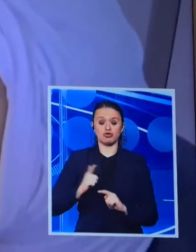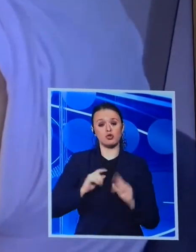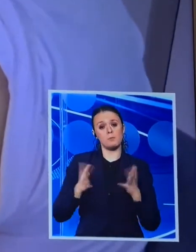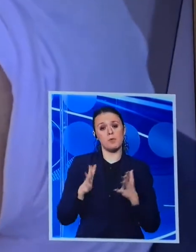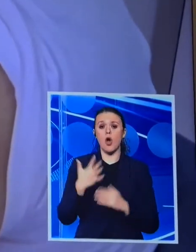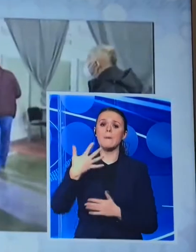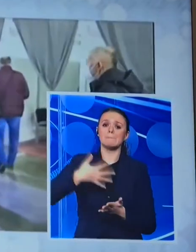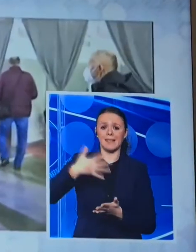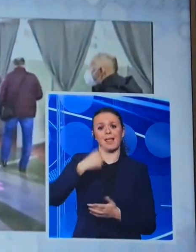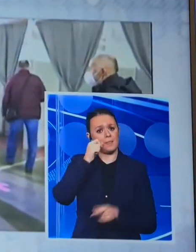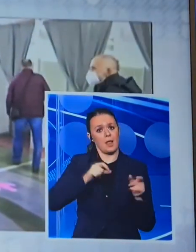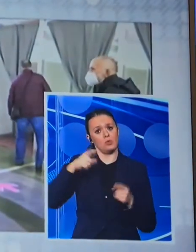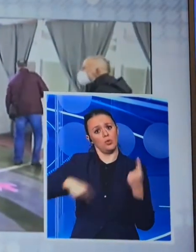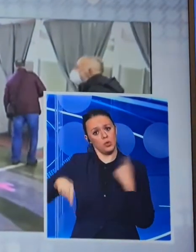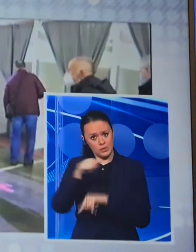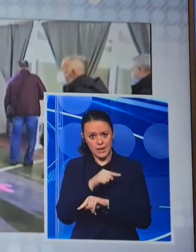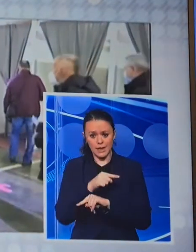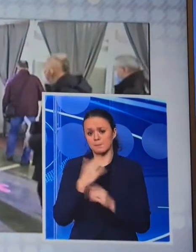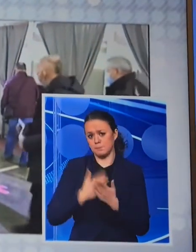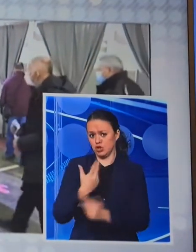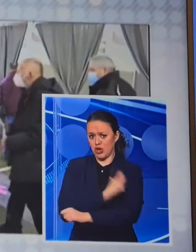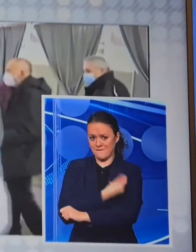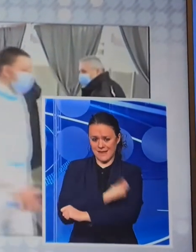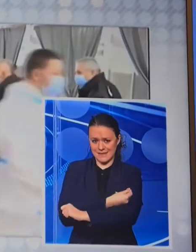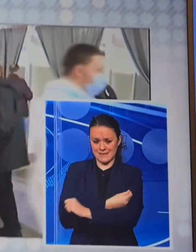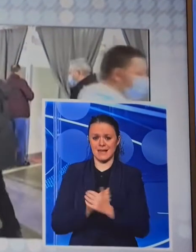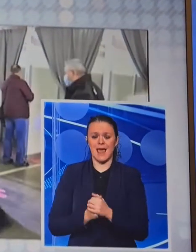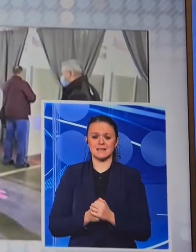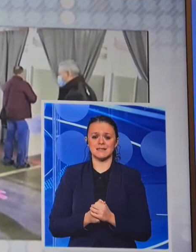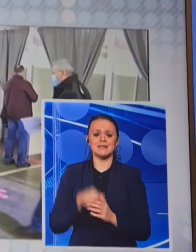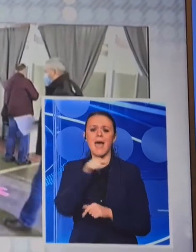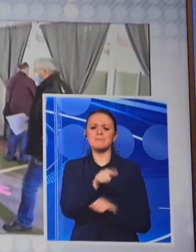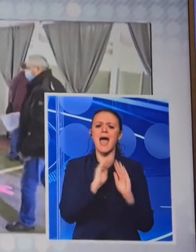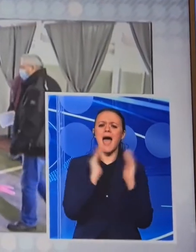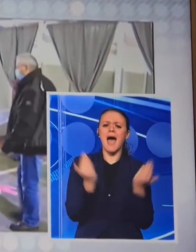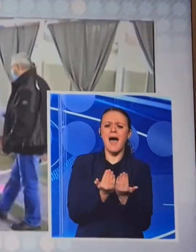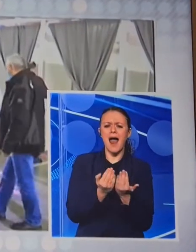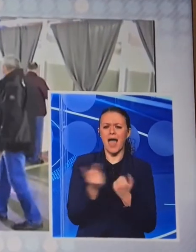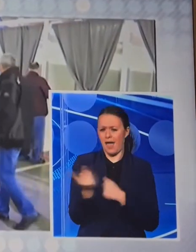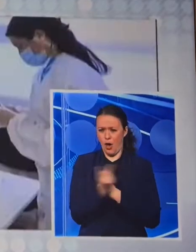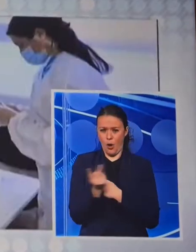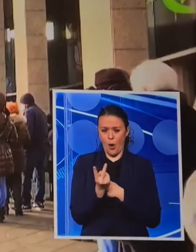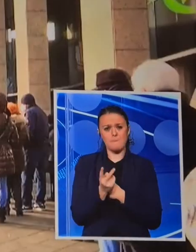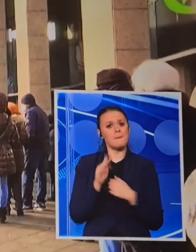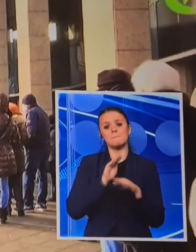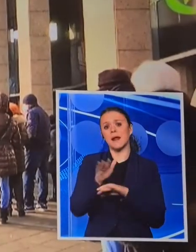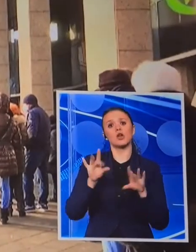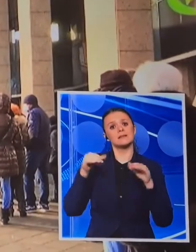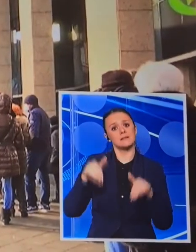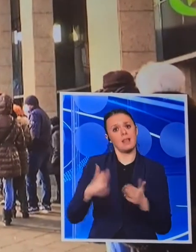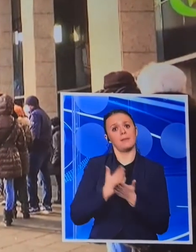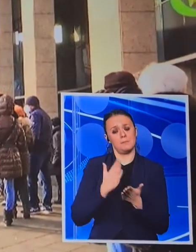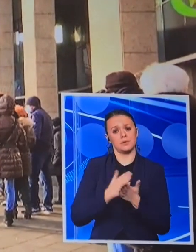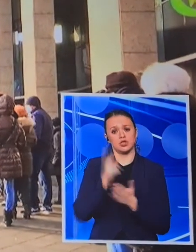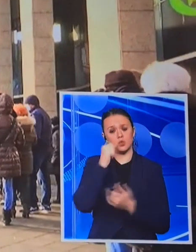i u jednoj i drugoj hali vakcinisano. Maksimalan kapacitet i jedne i druge hale će biti preko 10000. U Novom Sadu